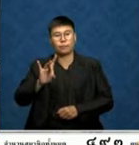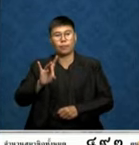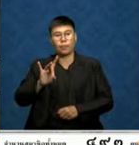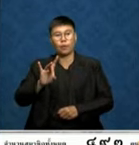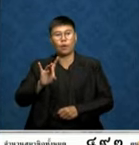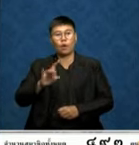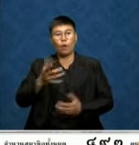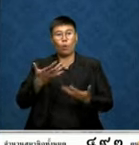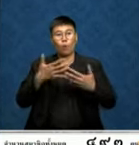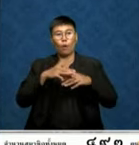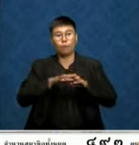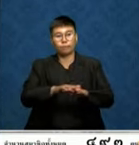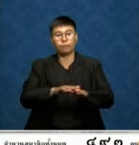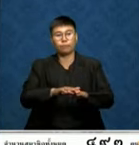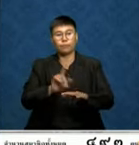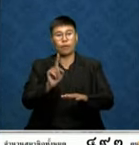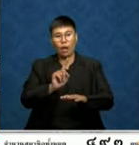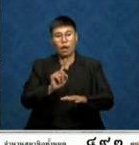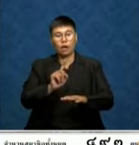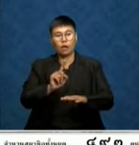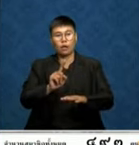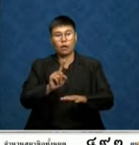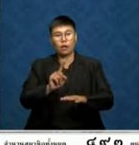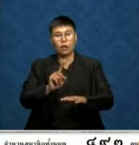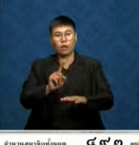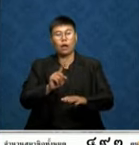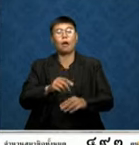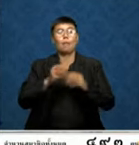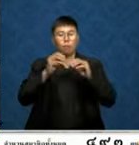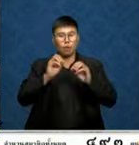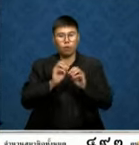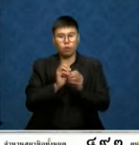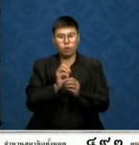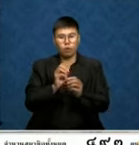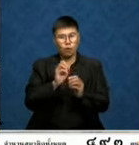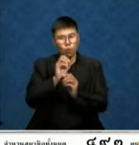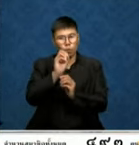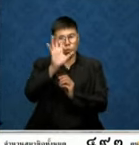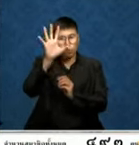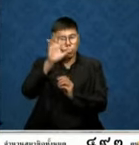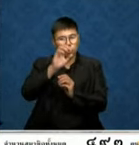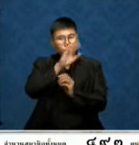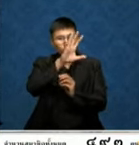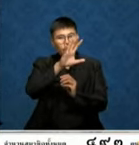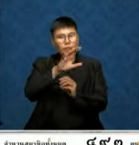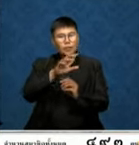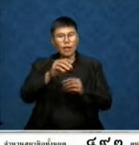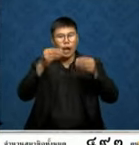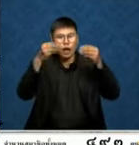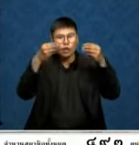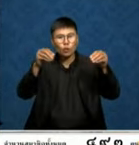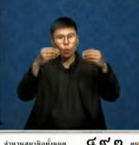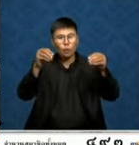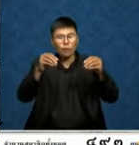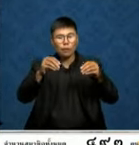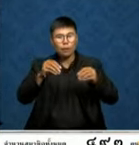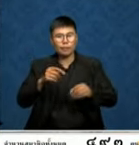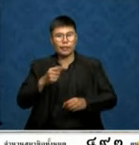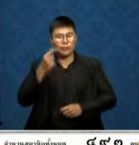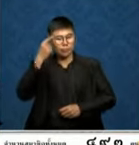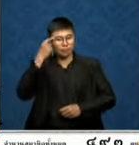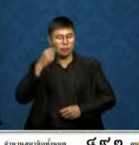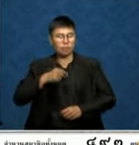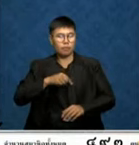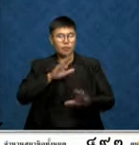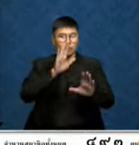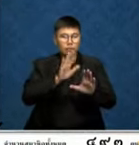ร่วมลดการปล่อยก๊าซเรือนกระจกแบบสมัครใจนะครับ หรือ NDC นะครับเพื่อป้องกันไม่ให้อุณห